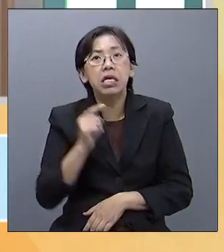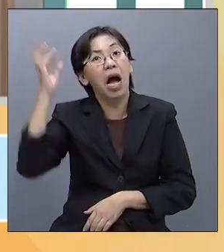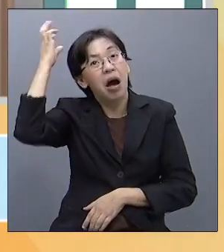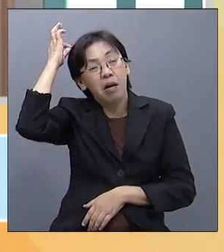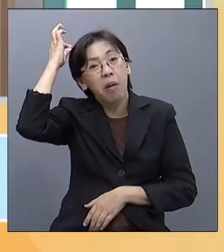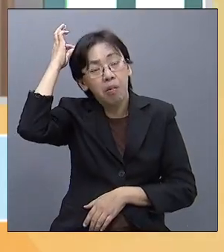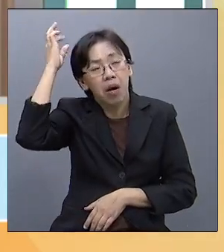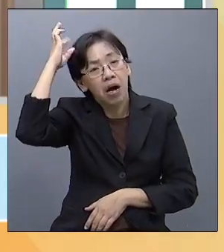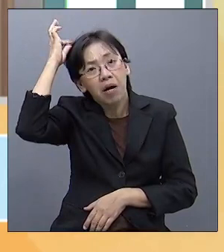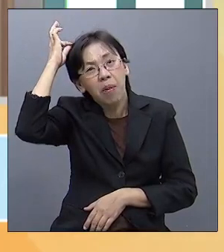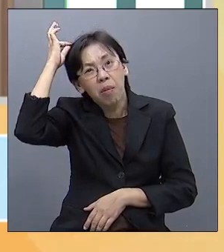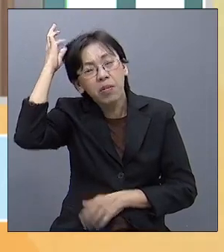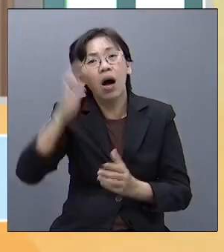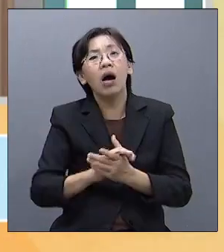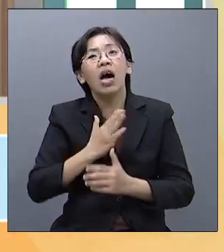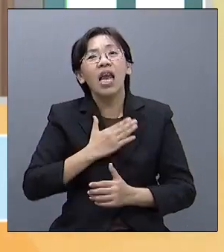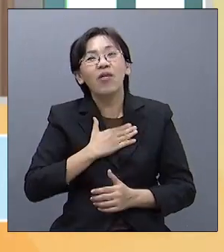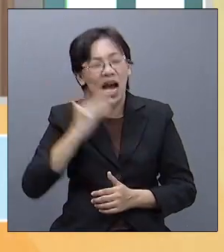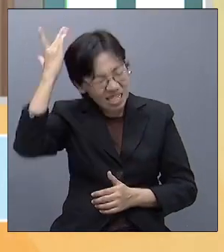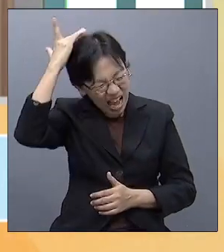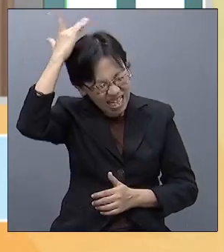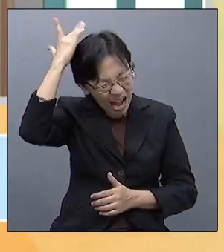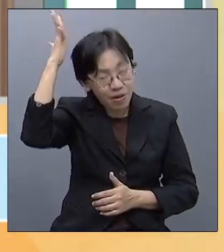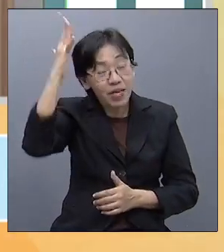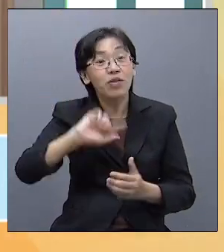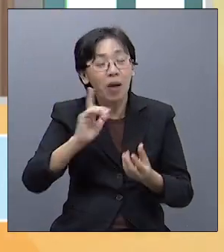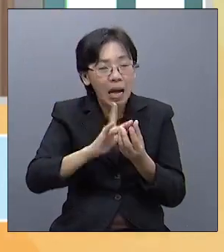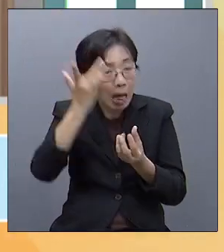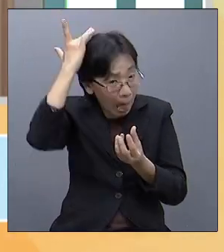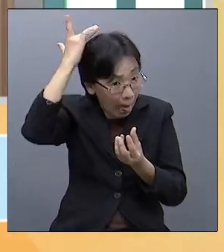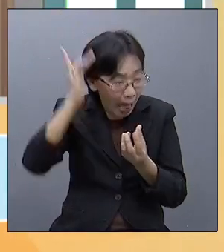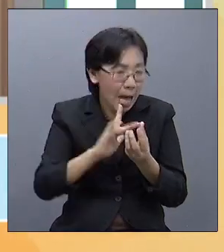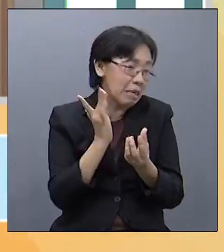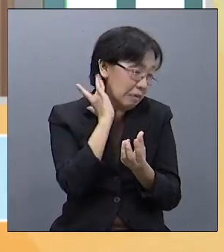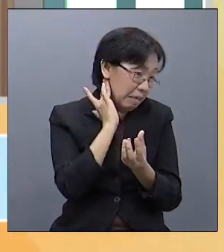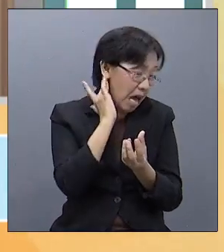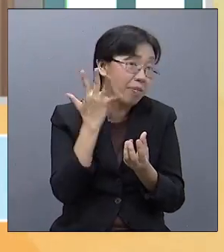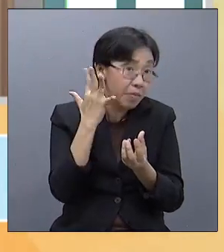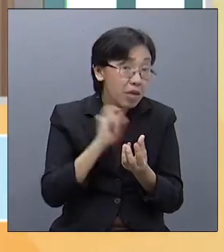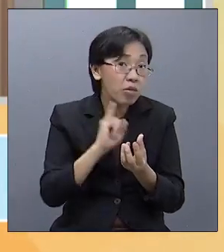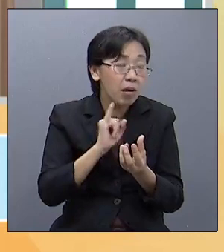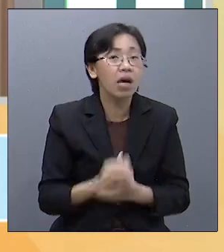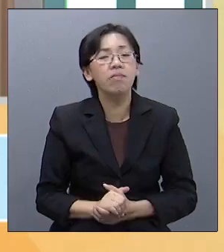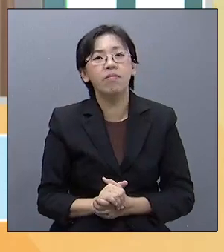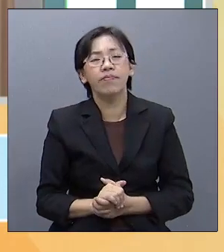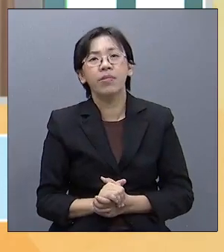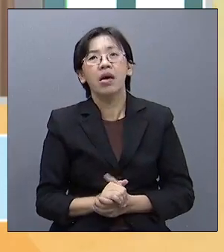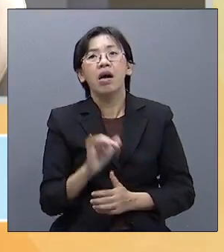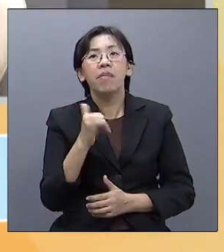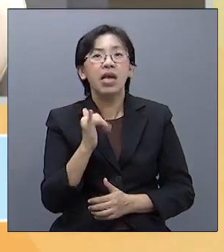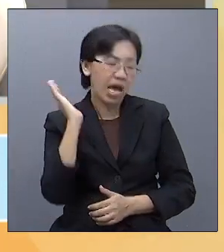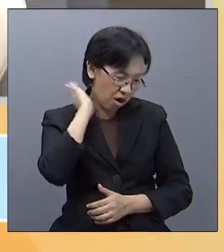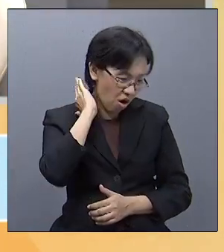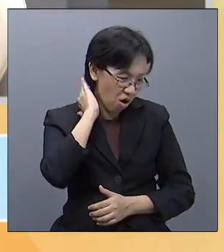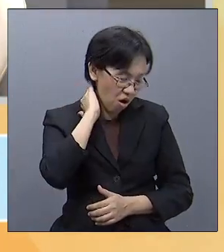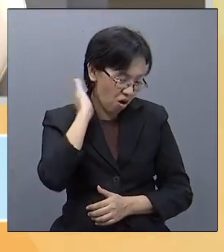เราก็ไม่ค่อยเราไม่ทาครีมกันแดดอยู่ศีรษะอยู่แล้วหรือหลังหูเราก็ไม่ทา ใช่ค่ะ เต็มที่อาจจะต้องเพิ่มหน่อย เต็มที่บางทีก็ทาหลังคออ่ะ เ